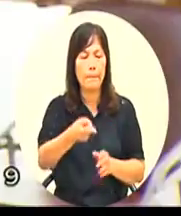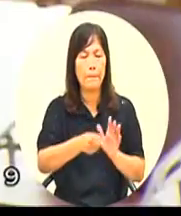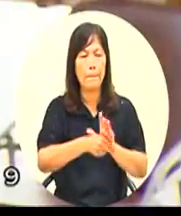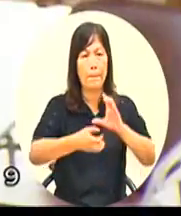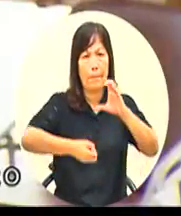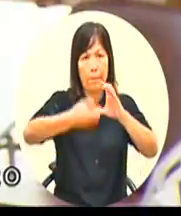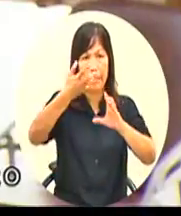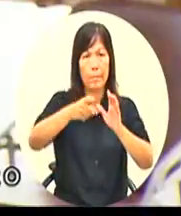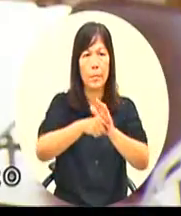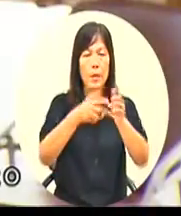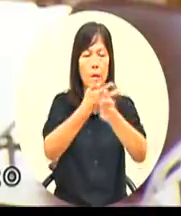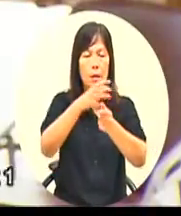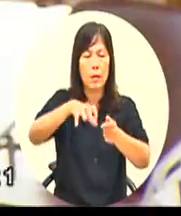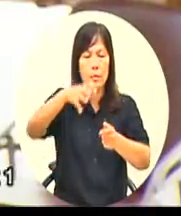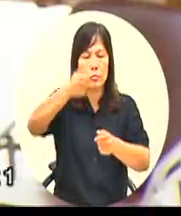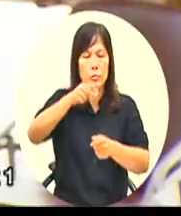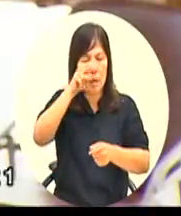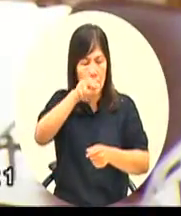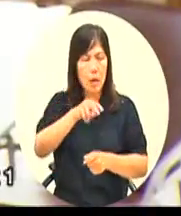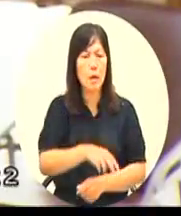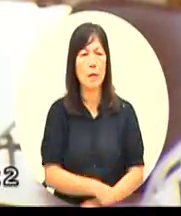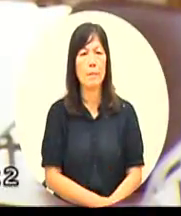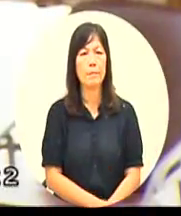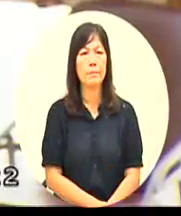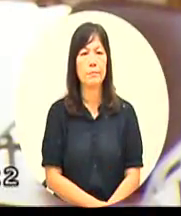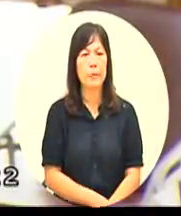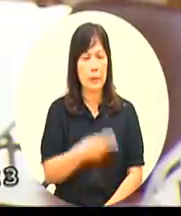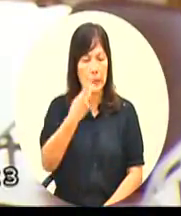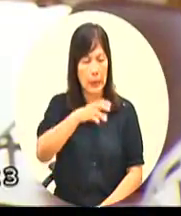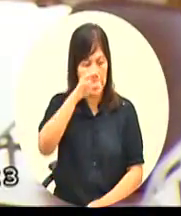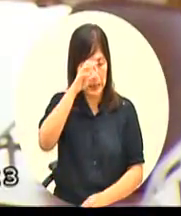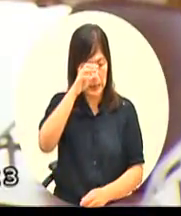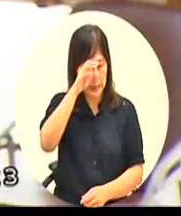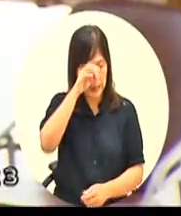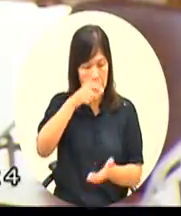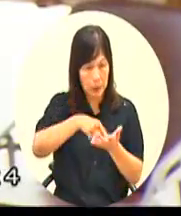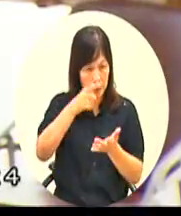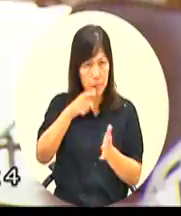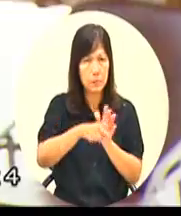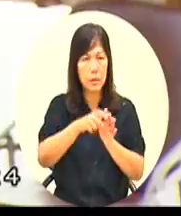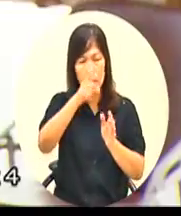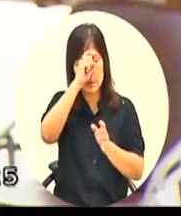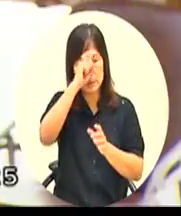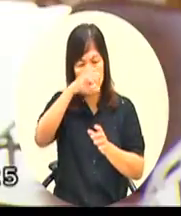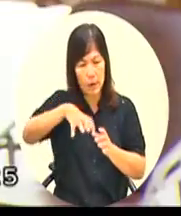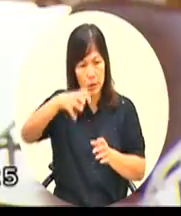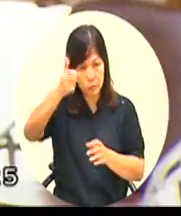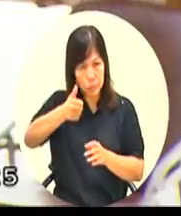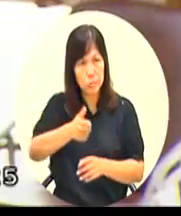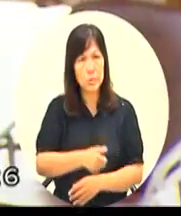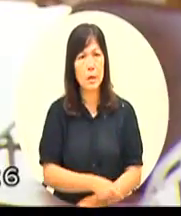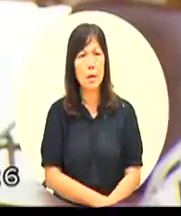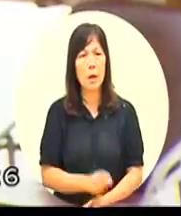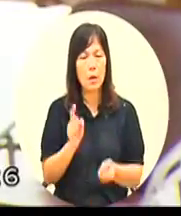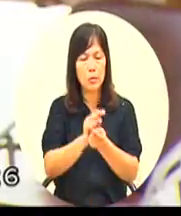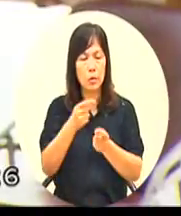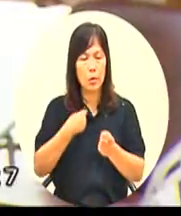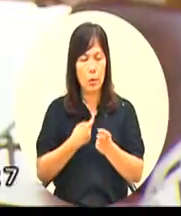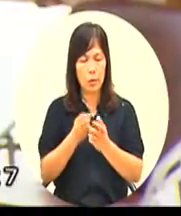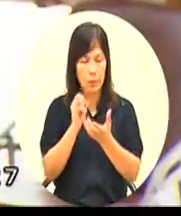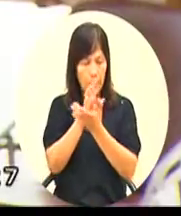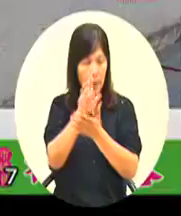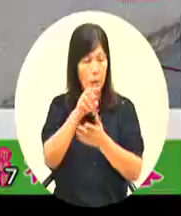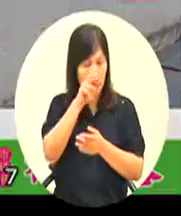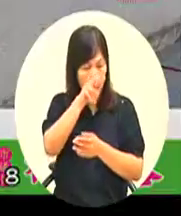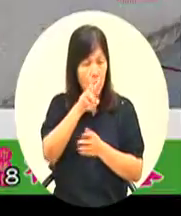个局长，你们再重新看一次哈。那我也希望我们的处长，你也针对我的 PowerPoint 你看一